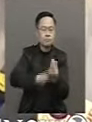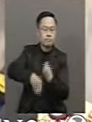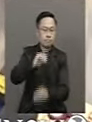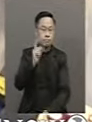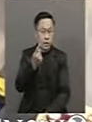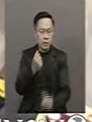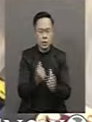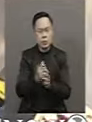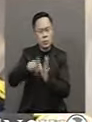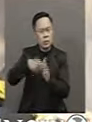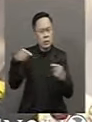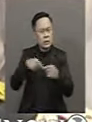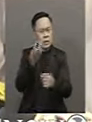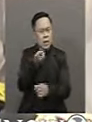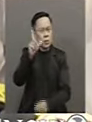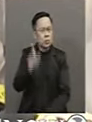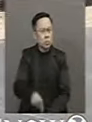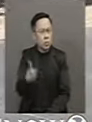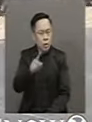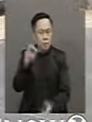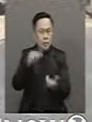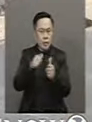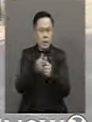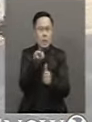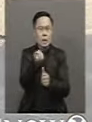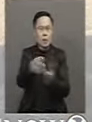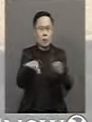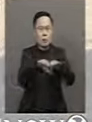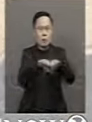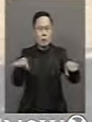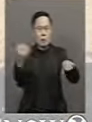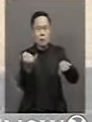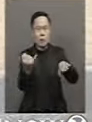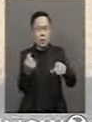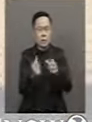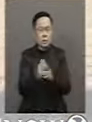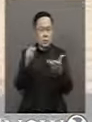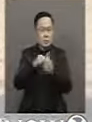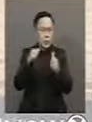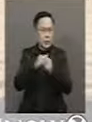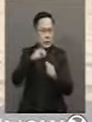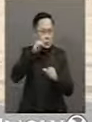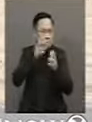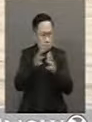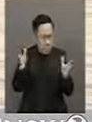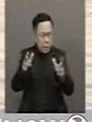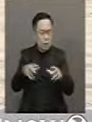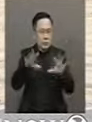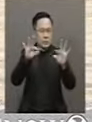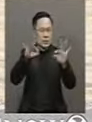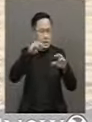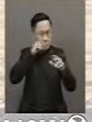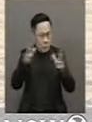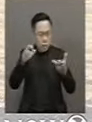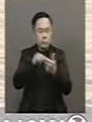ราคาข้าวตกต่ำอาจจะเกิดจากการที่ข้าวออกออกมายังไม่ได้มาตรฐานแล้วก็มีความชื้นสูงนะคะจึงต้องเข้าสู่กระบวนการ